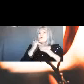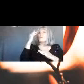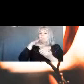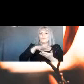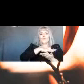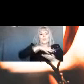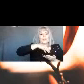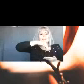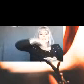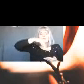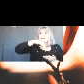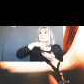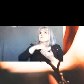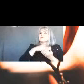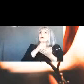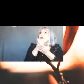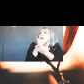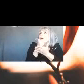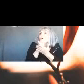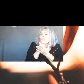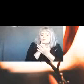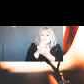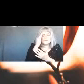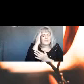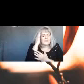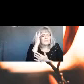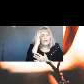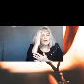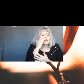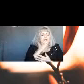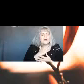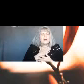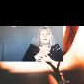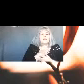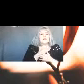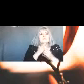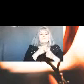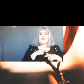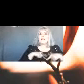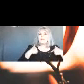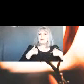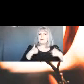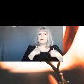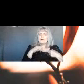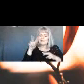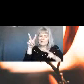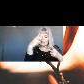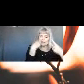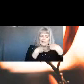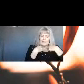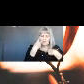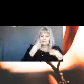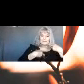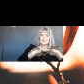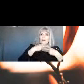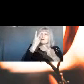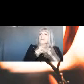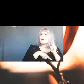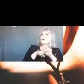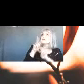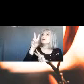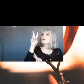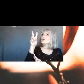bid dat U ons help om ons levens te herbesin en net weer 'n openbaring, 'n blik te kry op